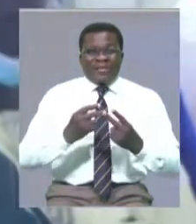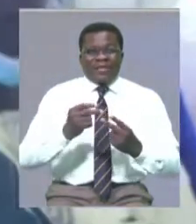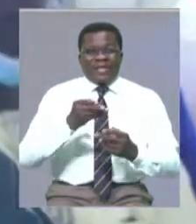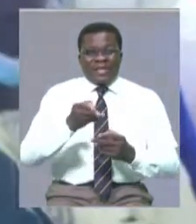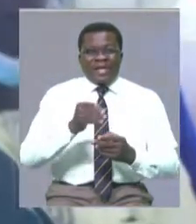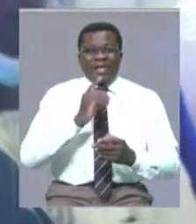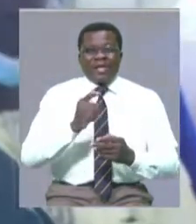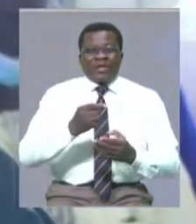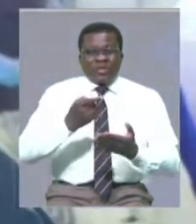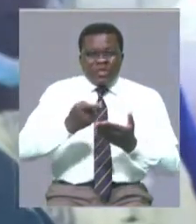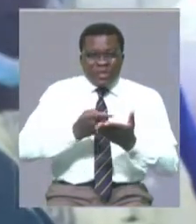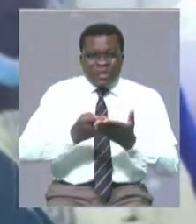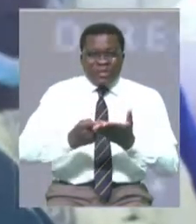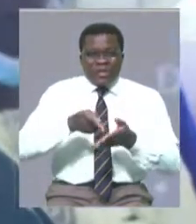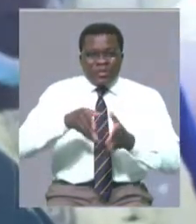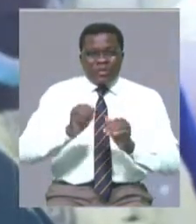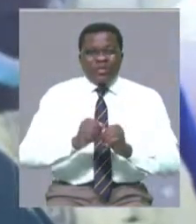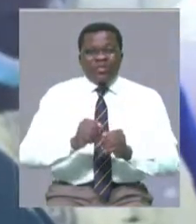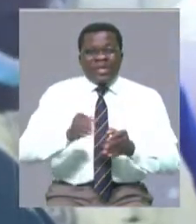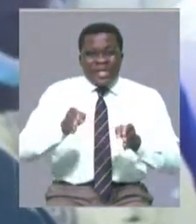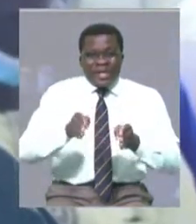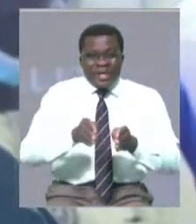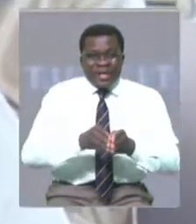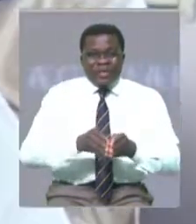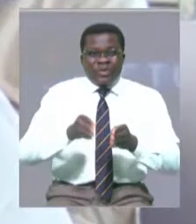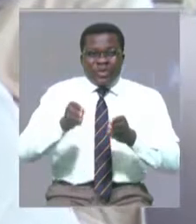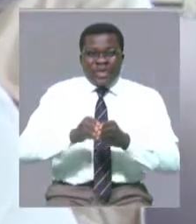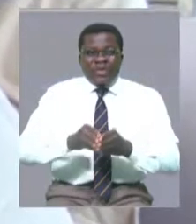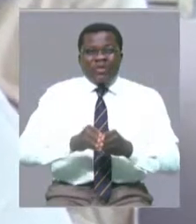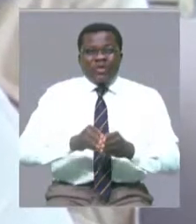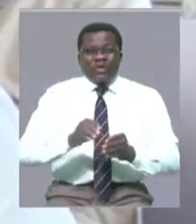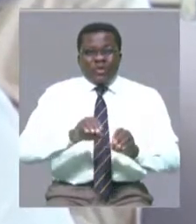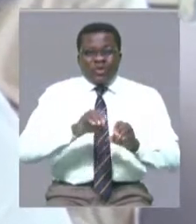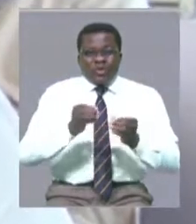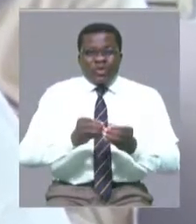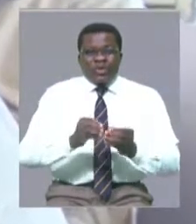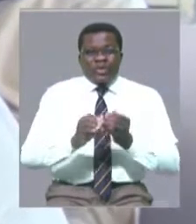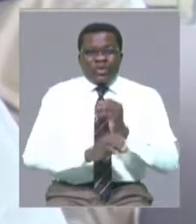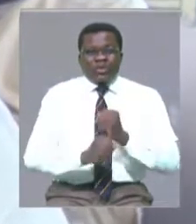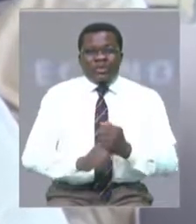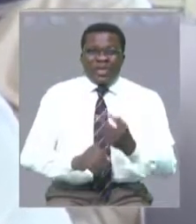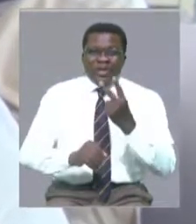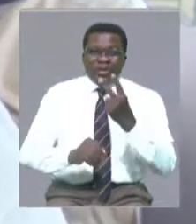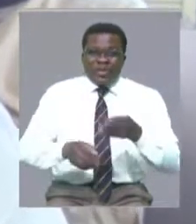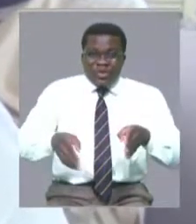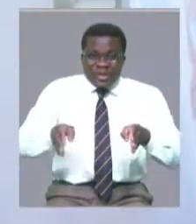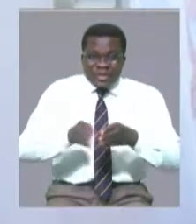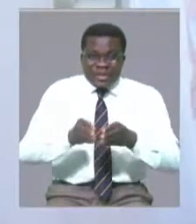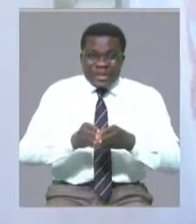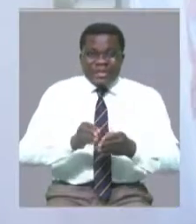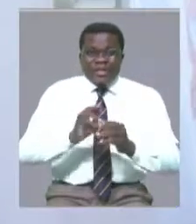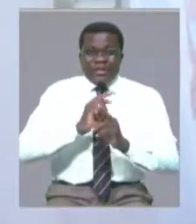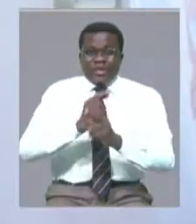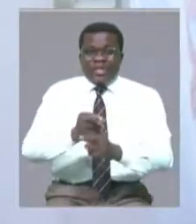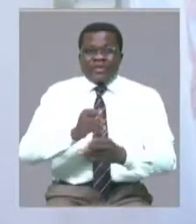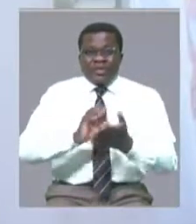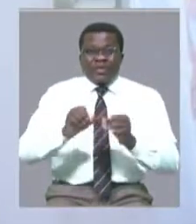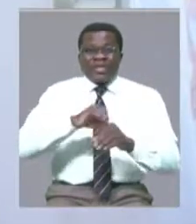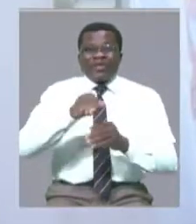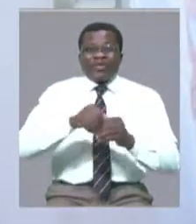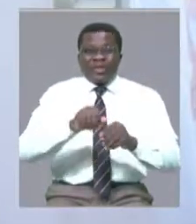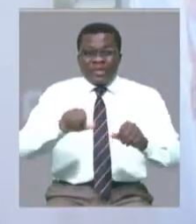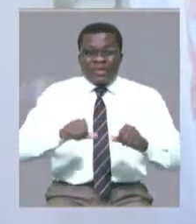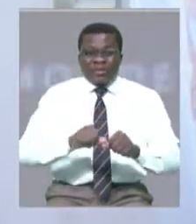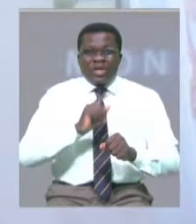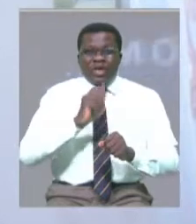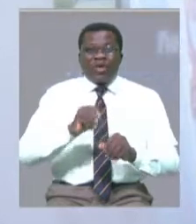sont débattues au cours des sessions du conseil communal. 2 séances de reddition de comptes dans tous les arrondissements